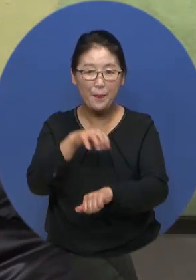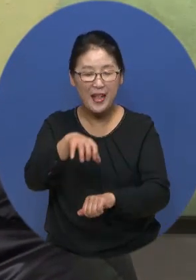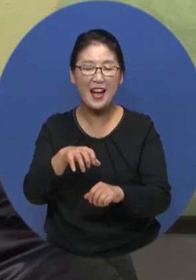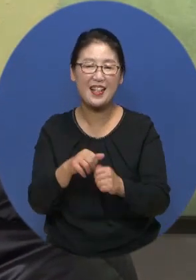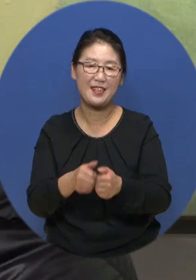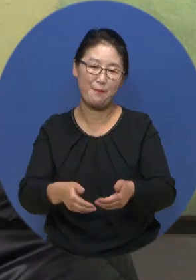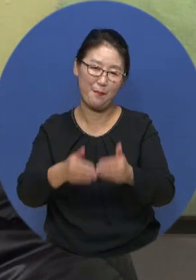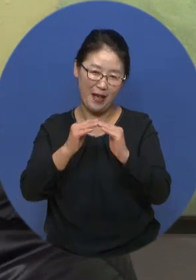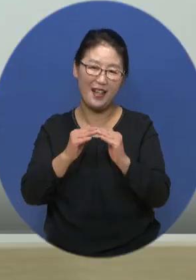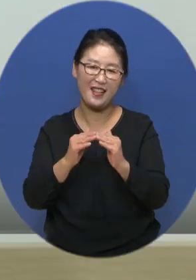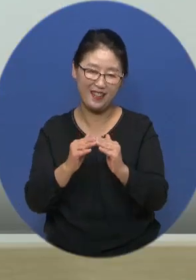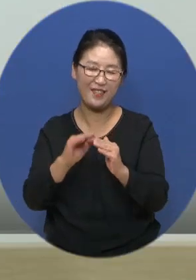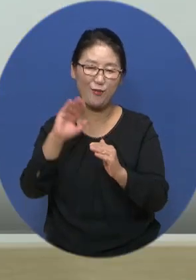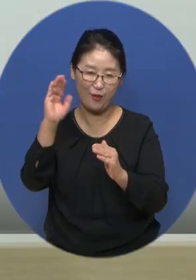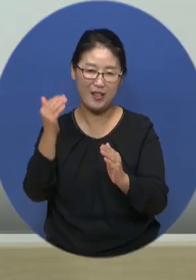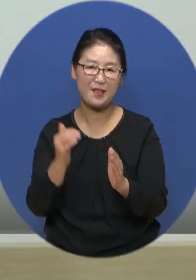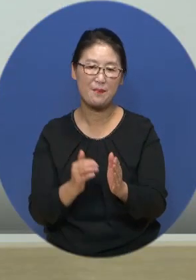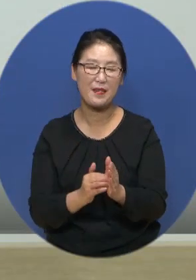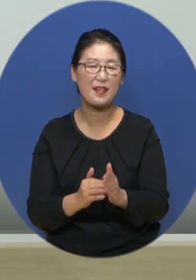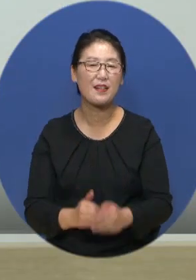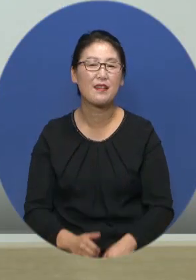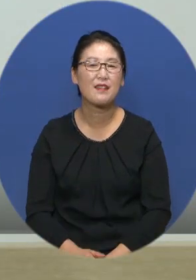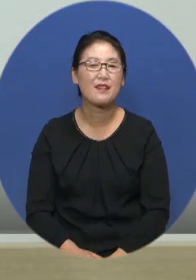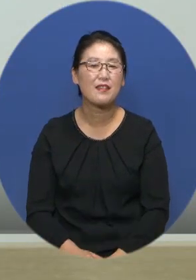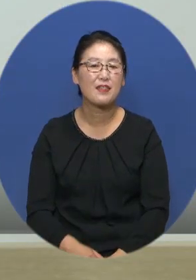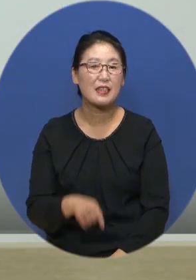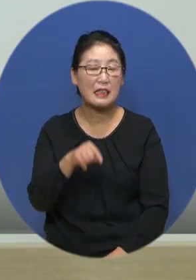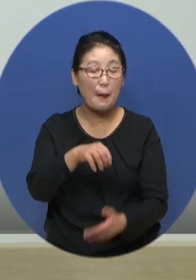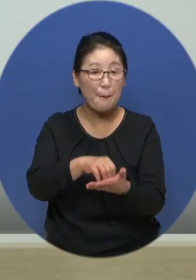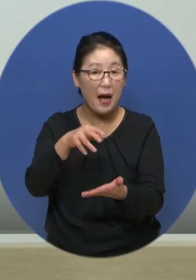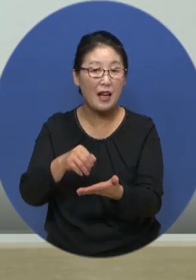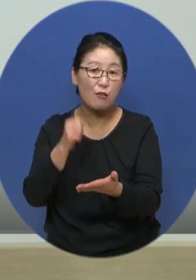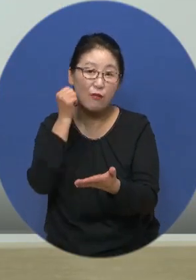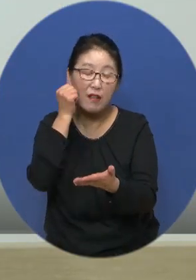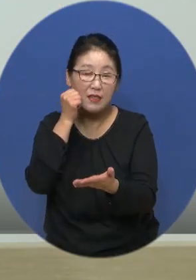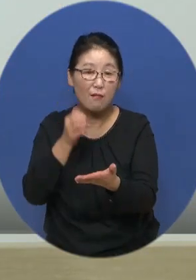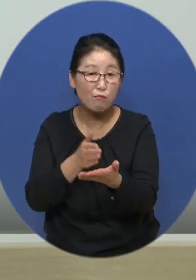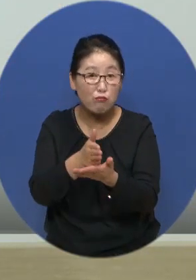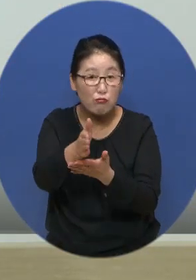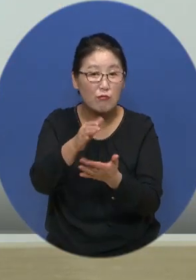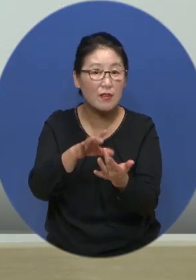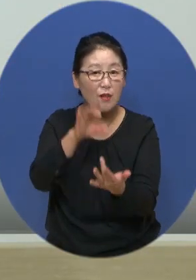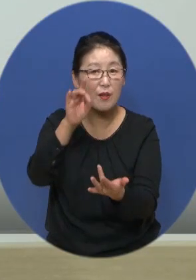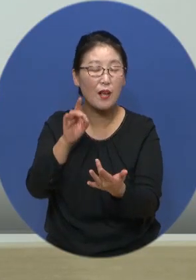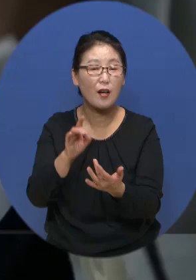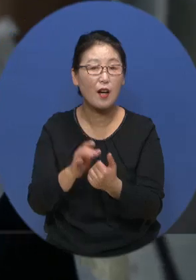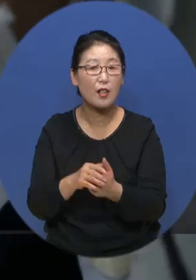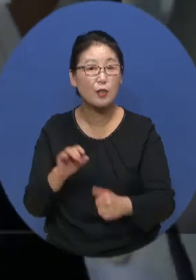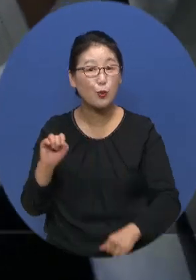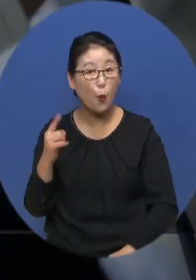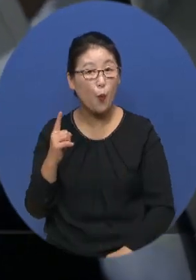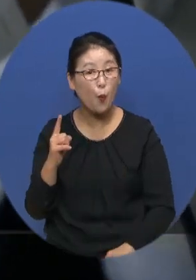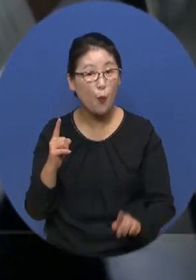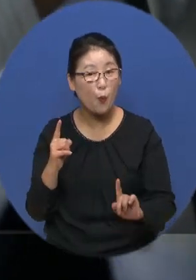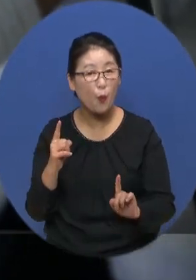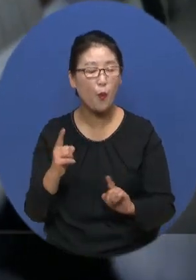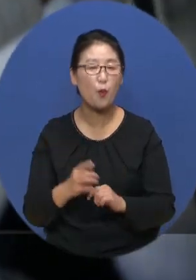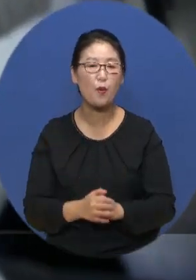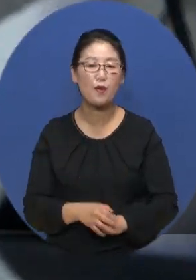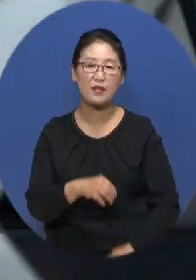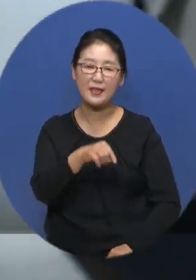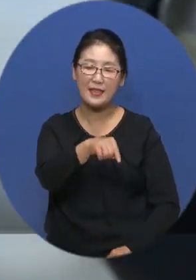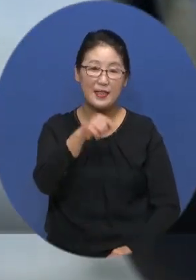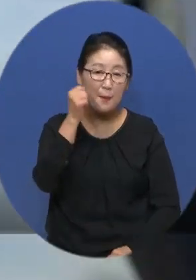된 동기입니다. 특별히 제과제빵 분야를 선택하게 된 이유가 있을까요? 제과제빵은 지금